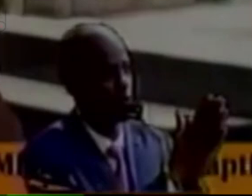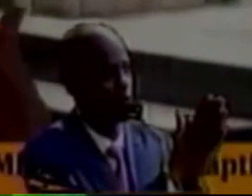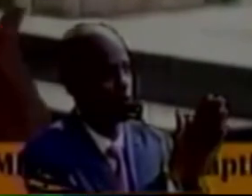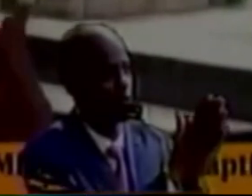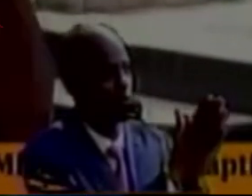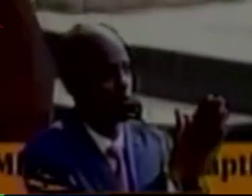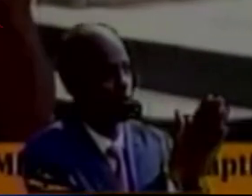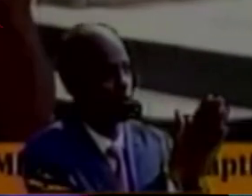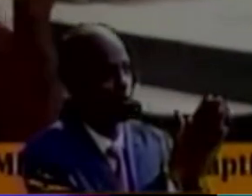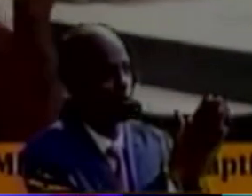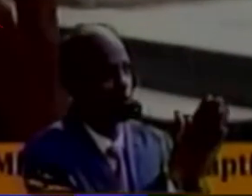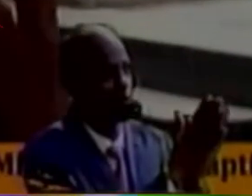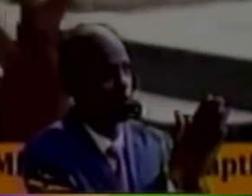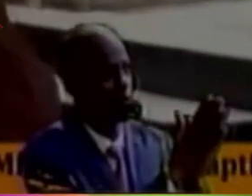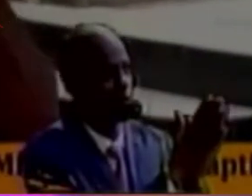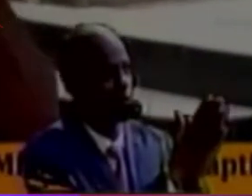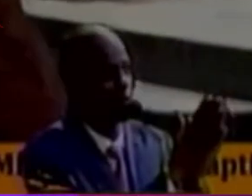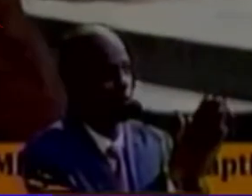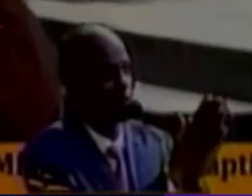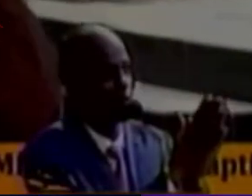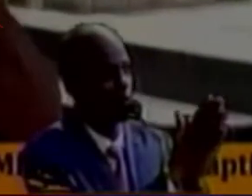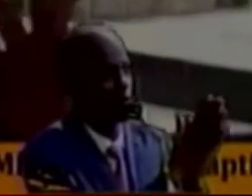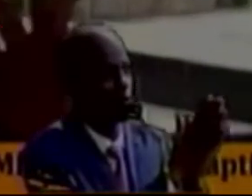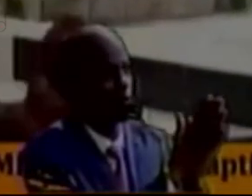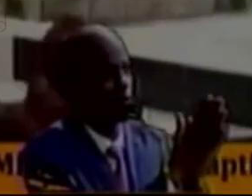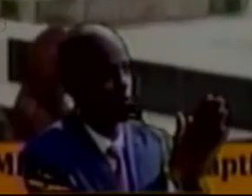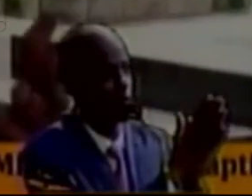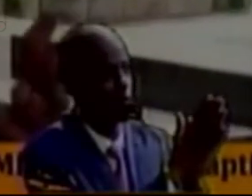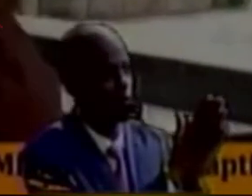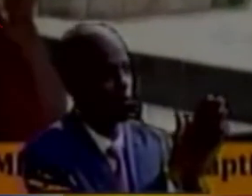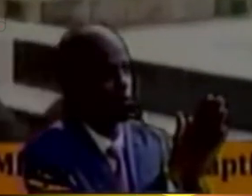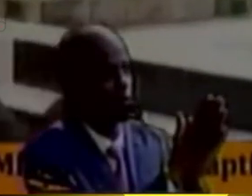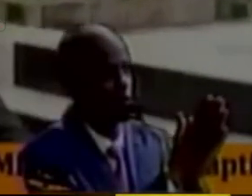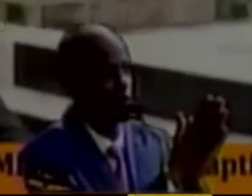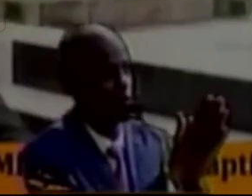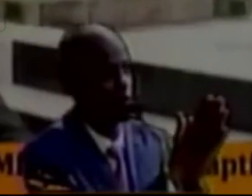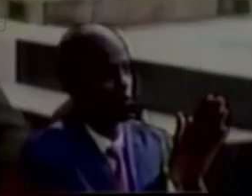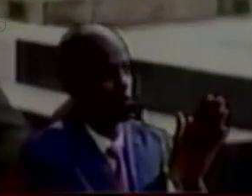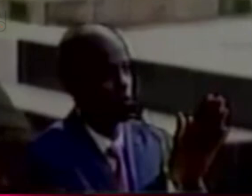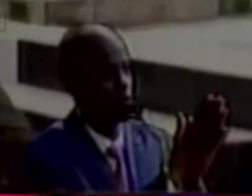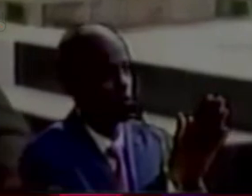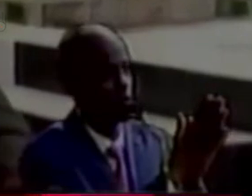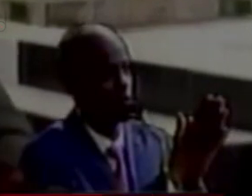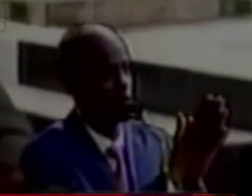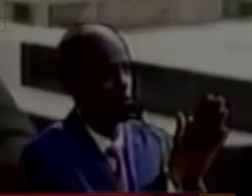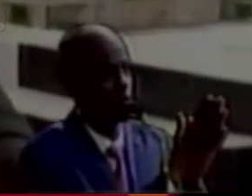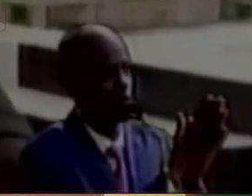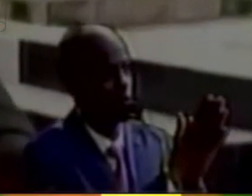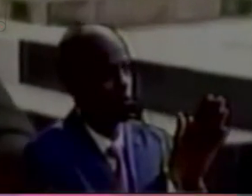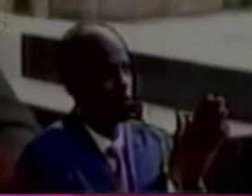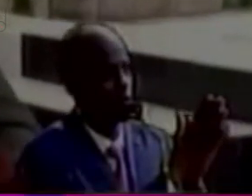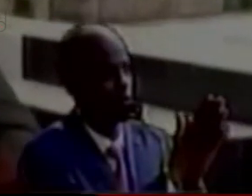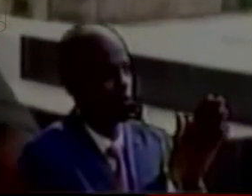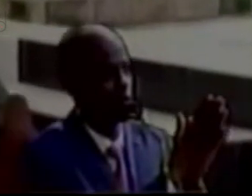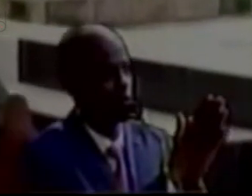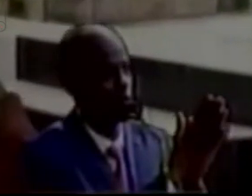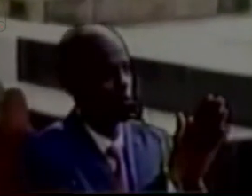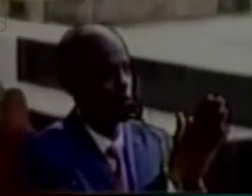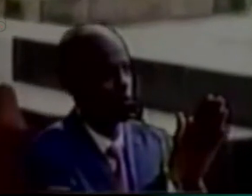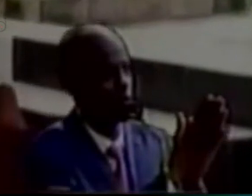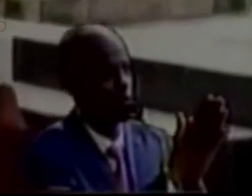a un point côté rattaché à un bagage que le pas qu'à expliquer et qui est plus grand que lui. Et souvent,